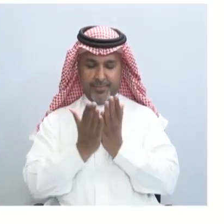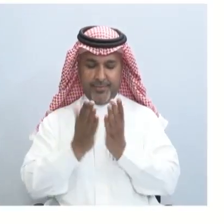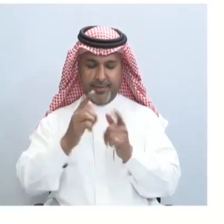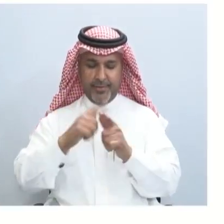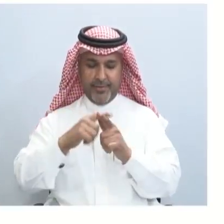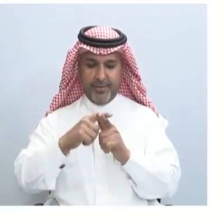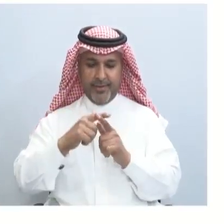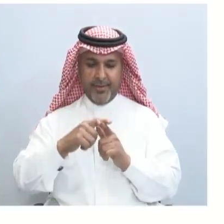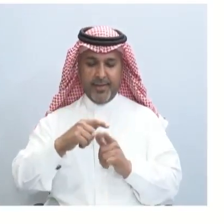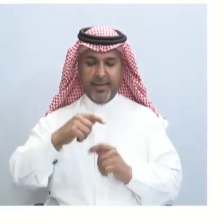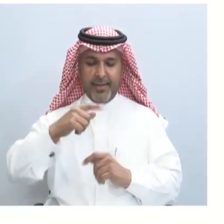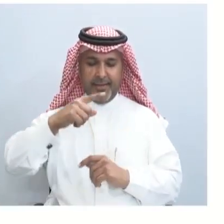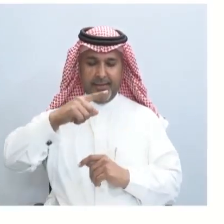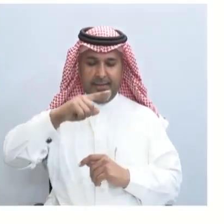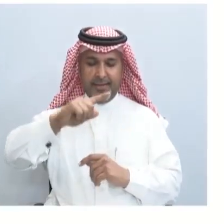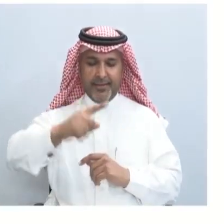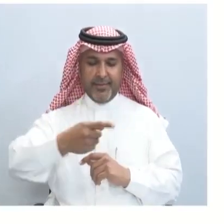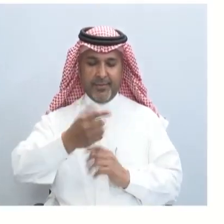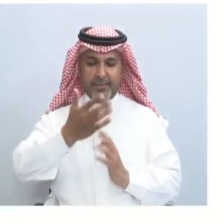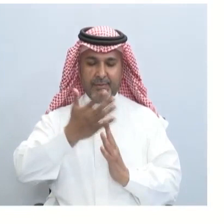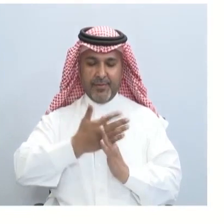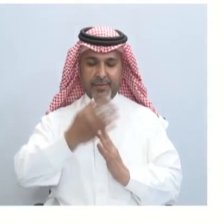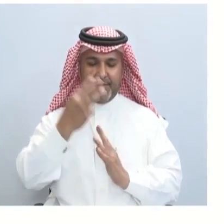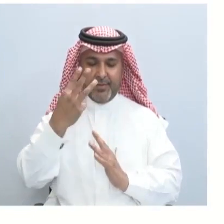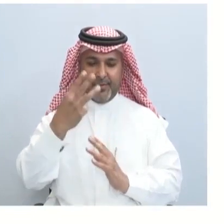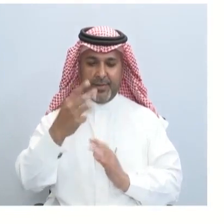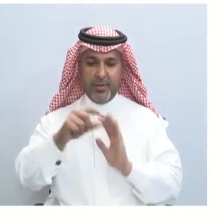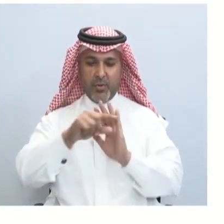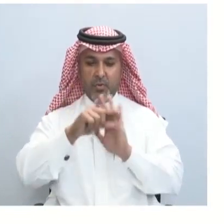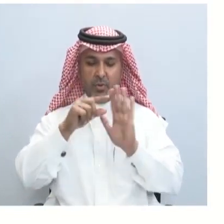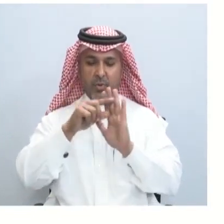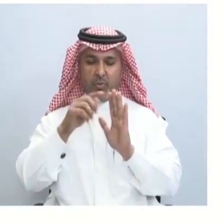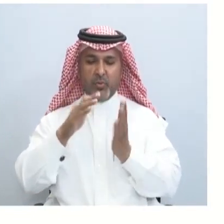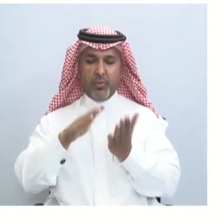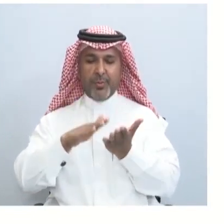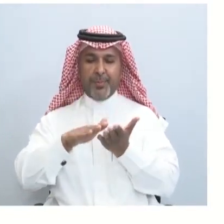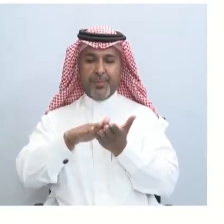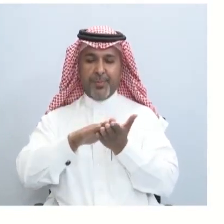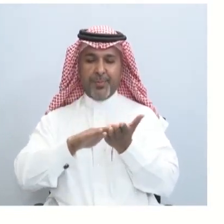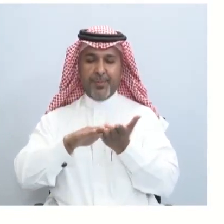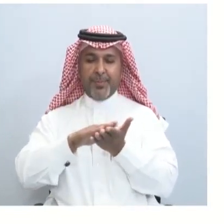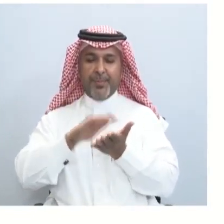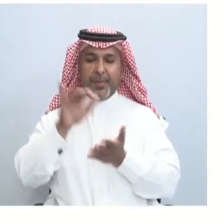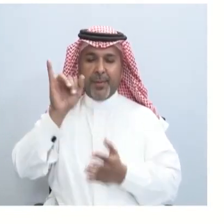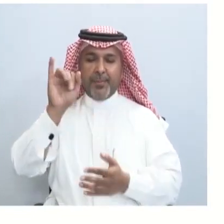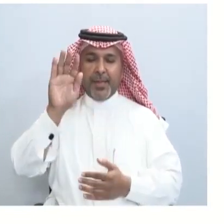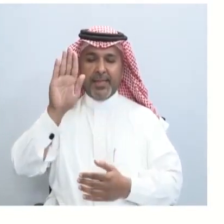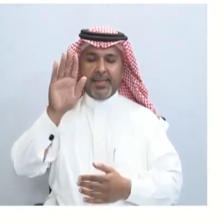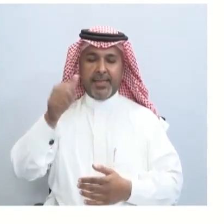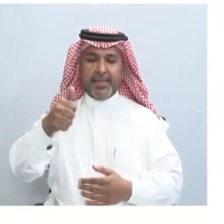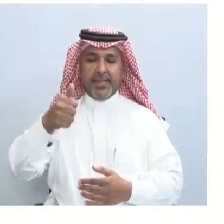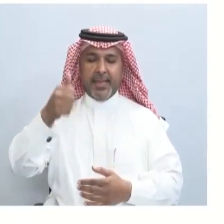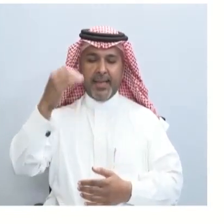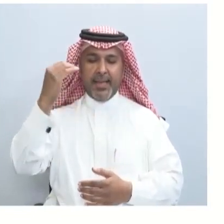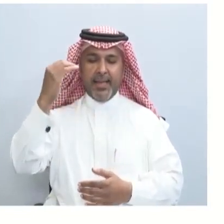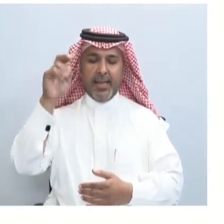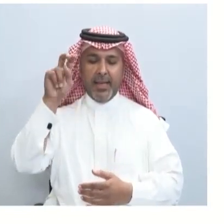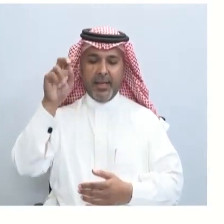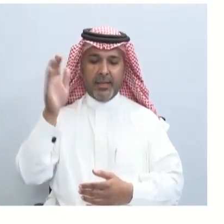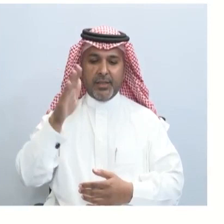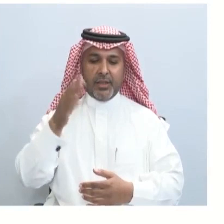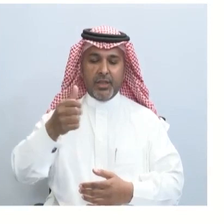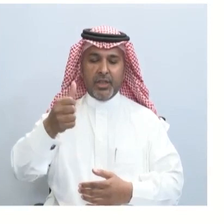في الفصل الدراسي الثالث درسنا لهذا اليوم مساحه اشكال مركبه الجزء الاول من هذا الدرس